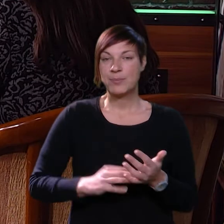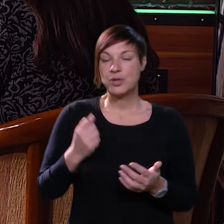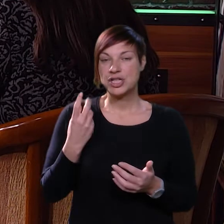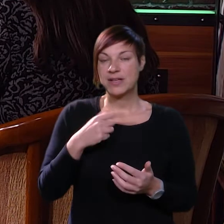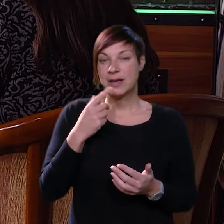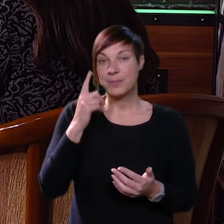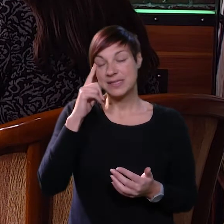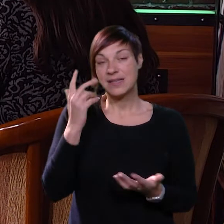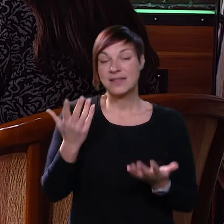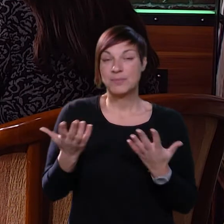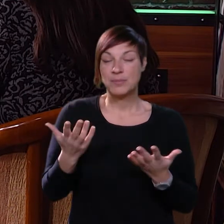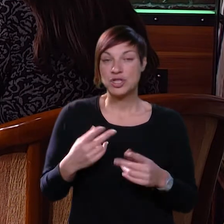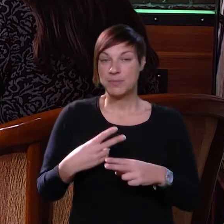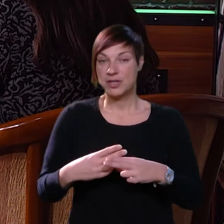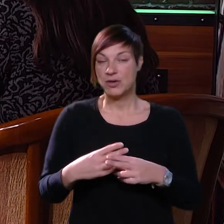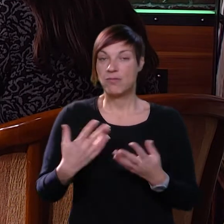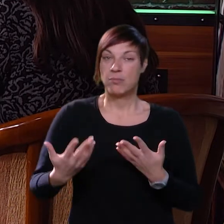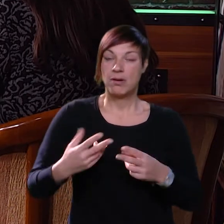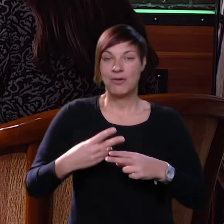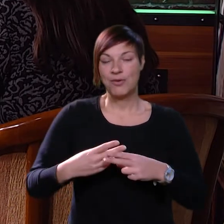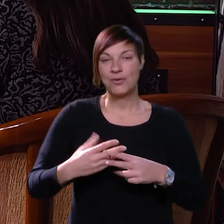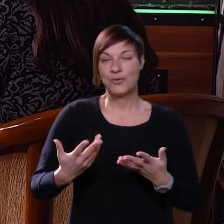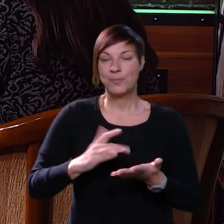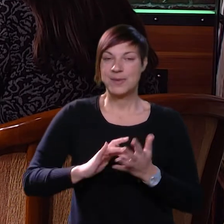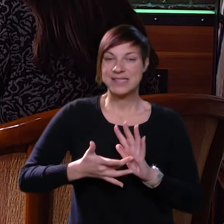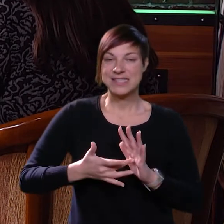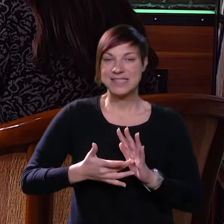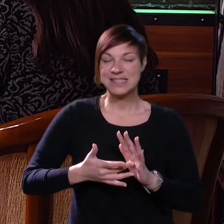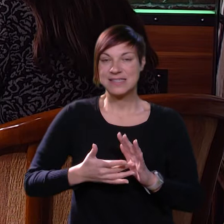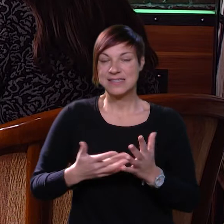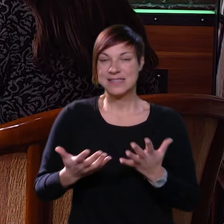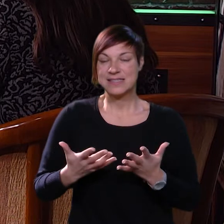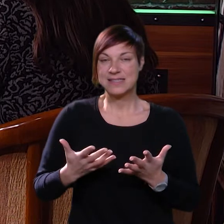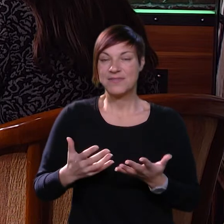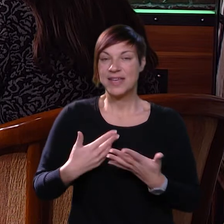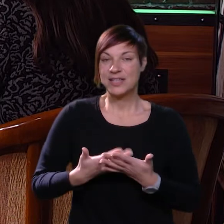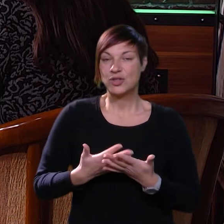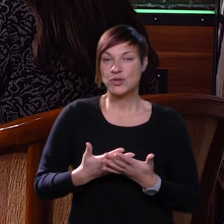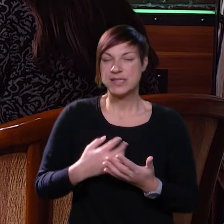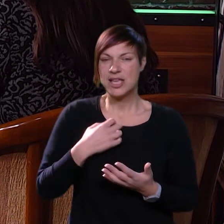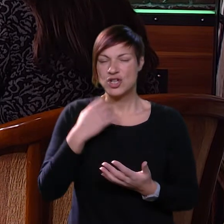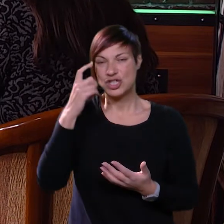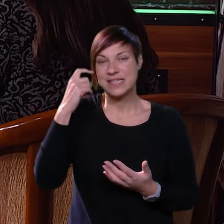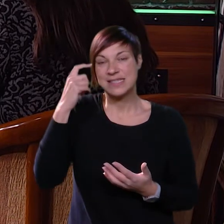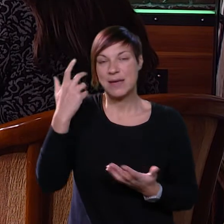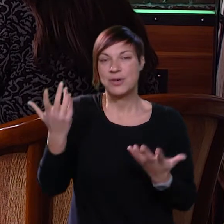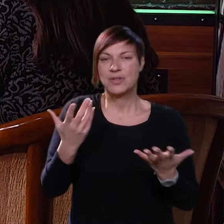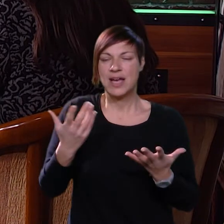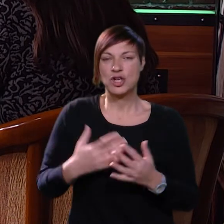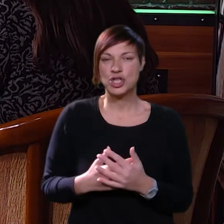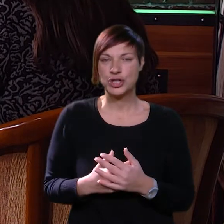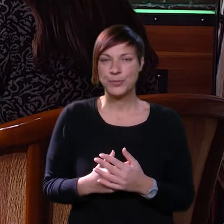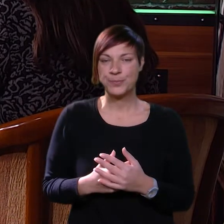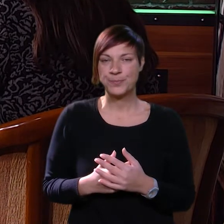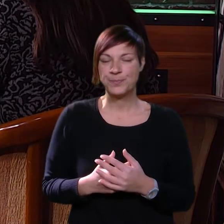na početku kad vam kažu pa znate pa može imati ovu bolest, može imati ovo, pa onda se sve, uz sve to ste još i zabrinuti